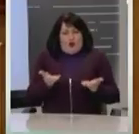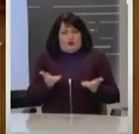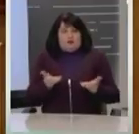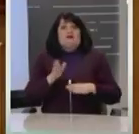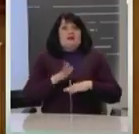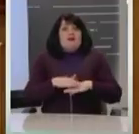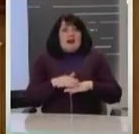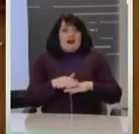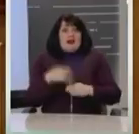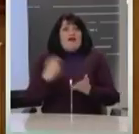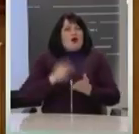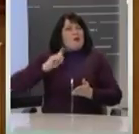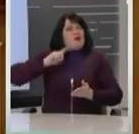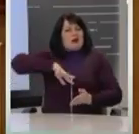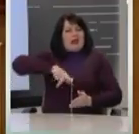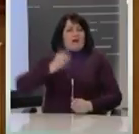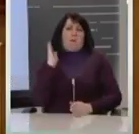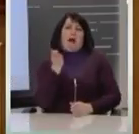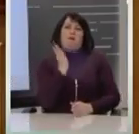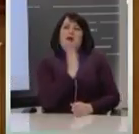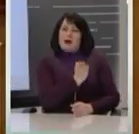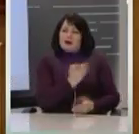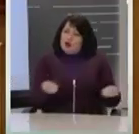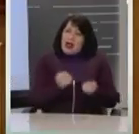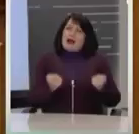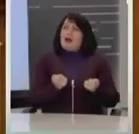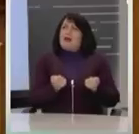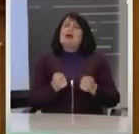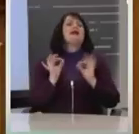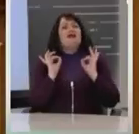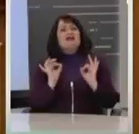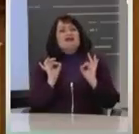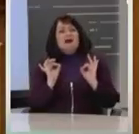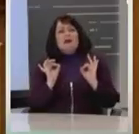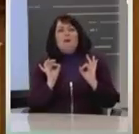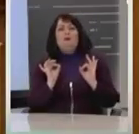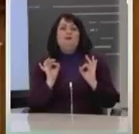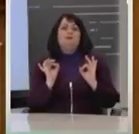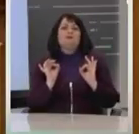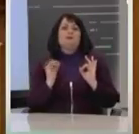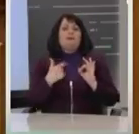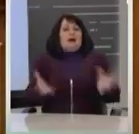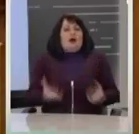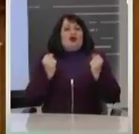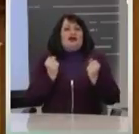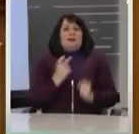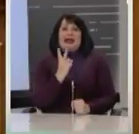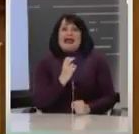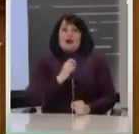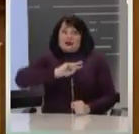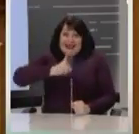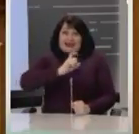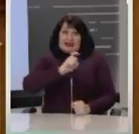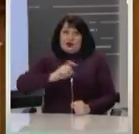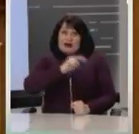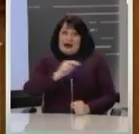εξαιτίας της πάταξης φοροδιαφυγής και βεβαίως εξαιτίας του γεγονότος ότι γλιτώσαμε περίπου 20 δισεκατομμύρια ευρώ